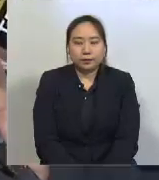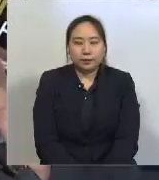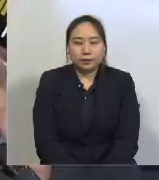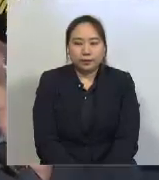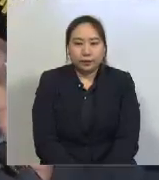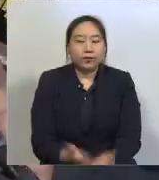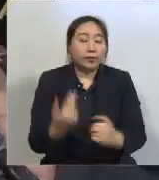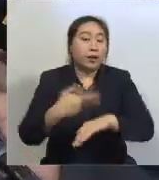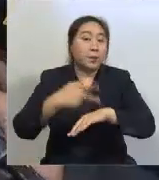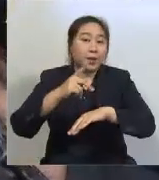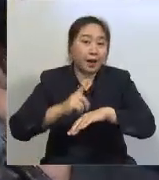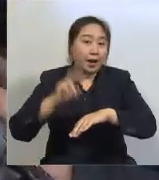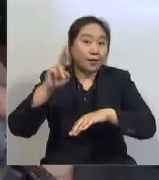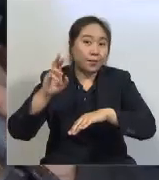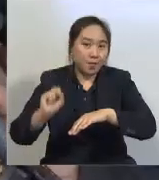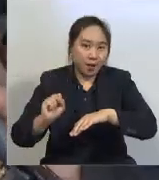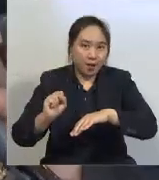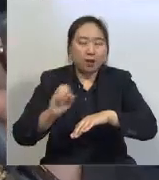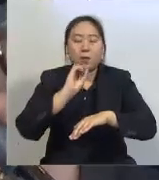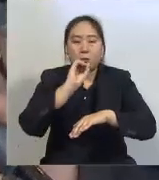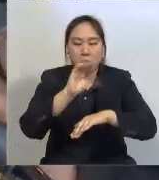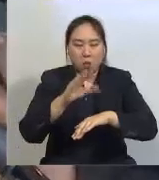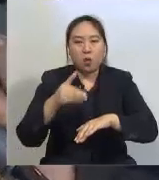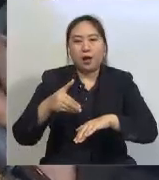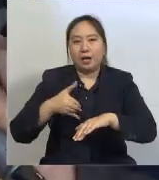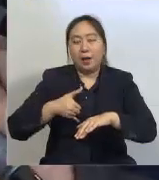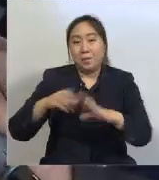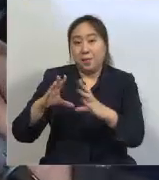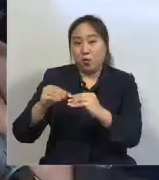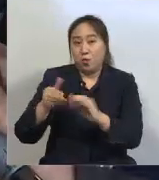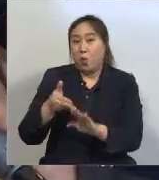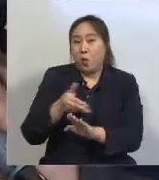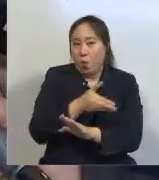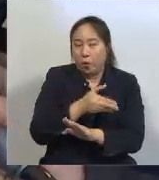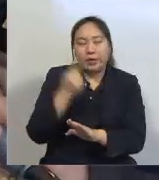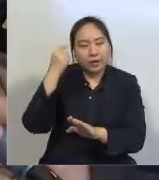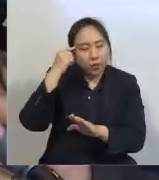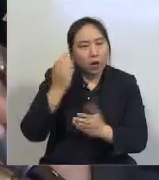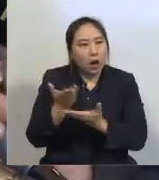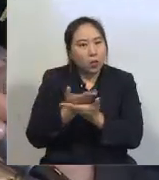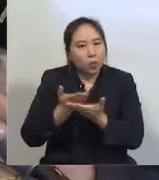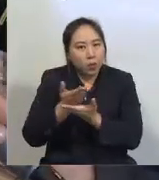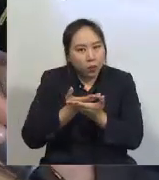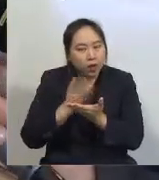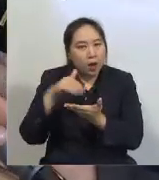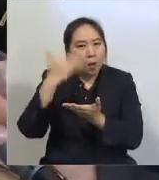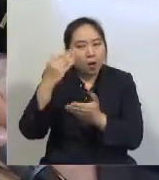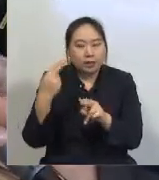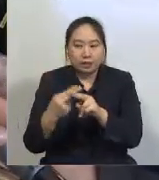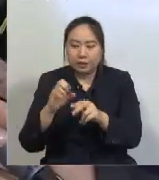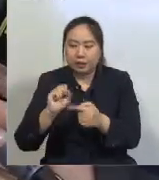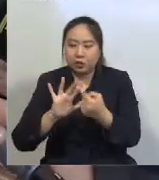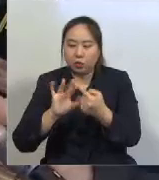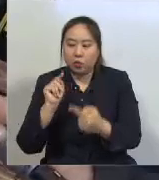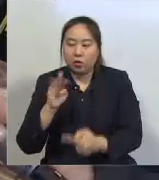นอกจากนี้นะครับท่านประธานสภาผู้แทนราษฎรก็บอกนะครับว่าก่อนเข้าประชุมเนี่ยน่าจะมีการหารือกับไม่ว่าจะเป็นคุณสุทินคลัง